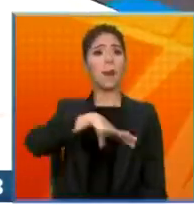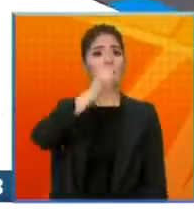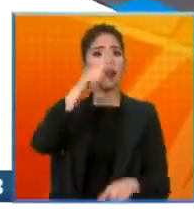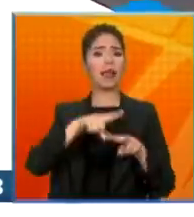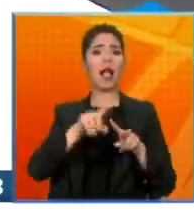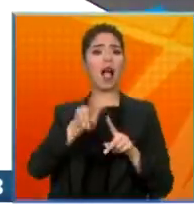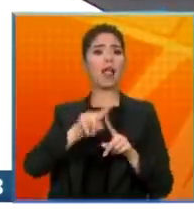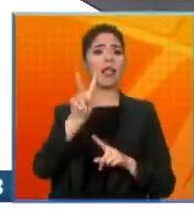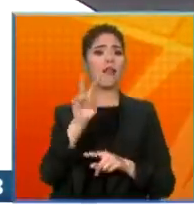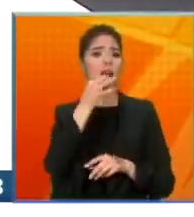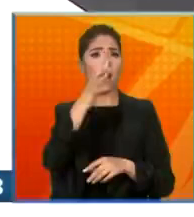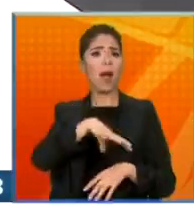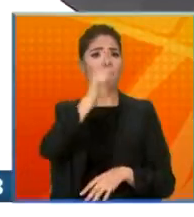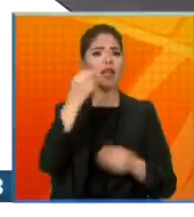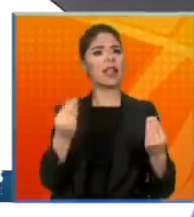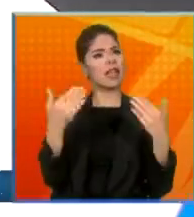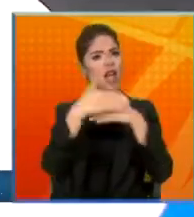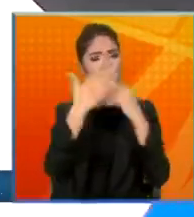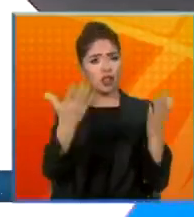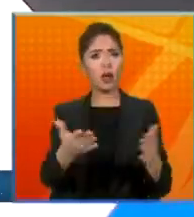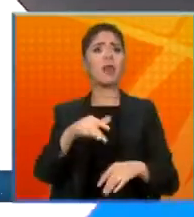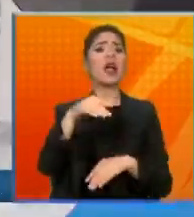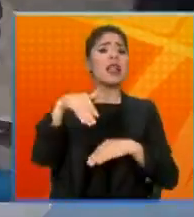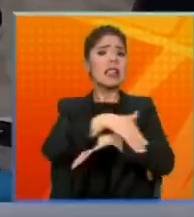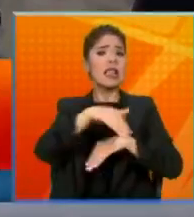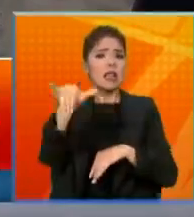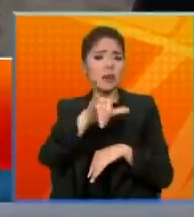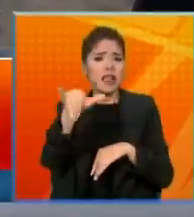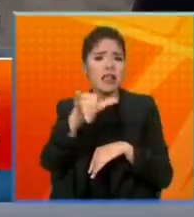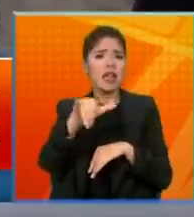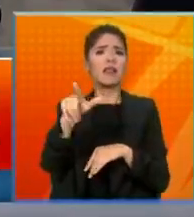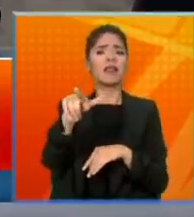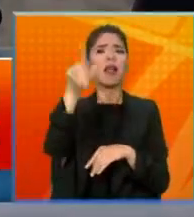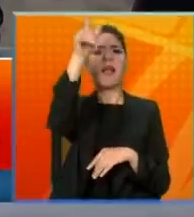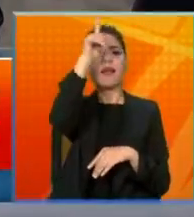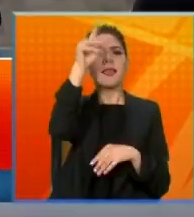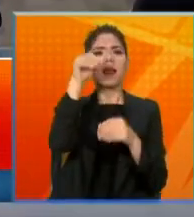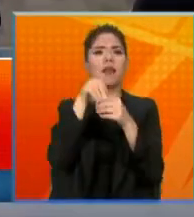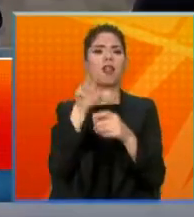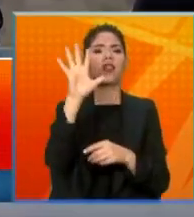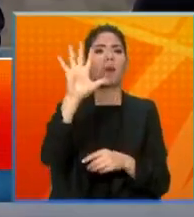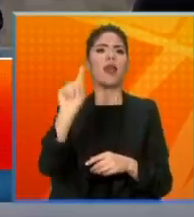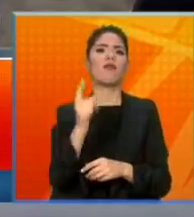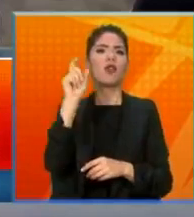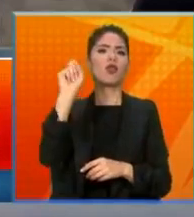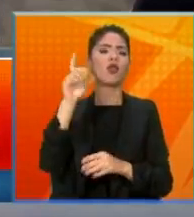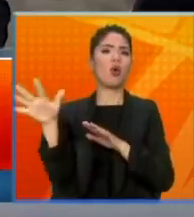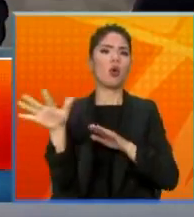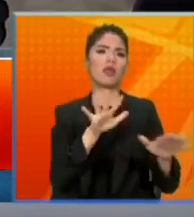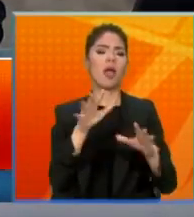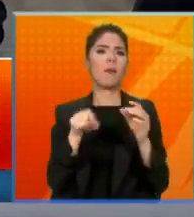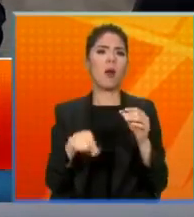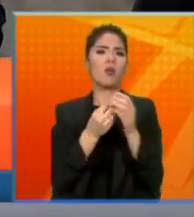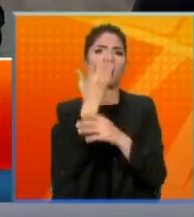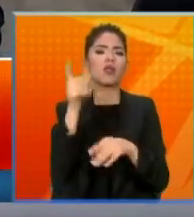Haberin merkezinden, ATV Haber Merkezi'nden iyi akşamlar. Sınırımızın yanı başında İran'da 5,9'luk bir deprem